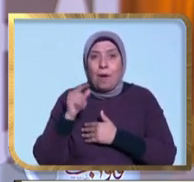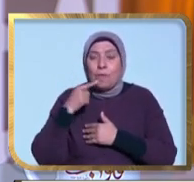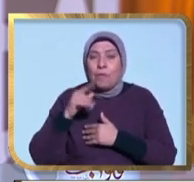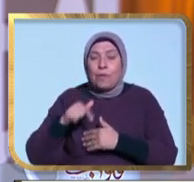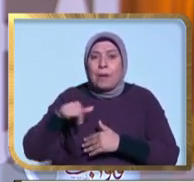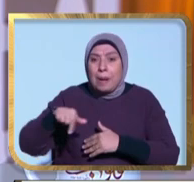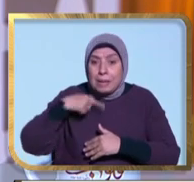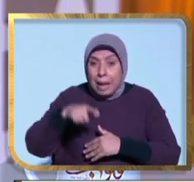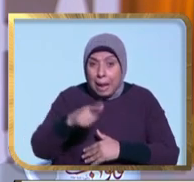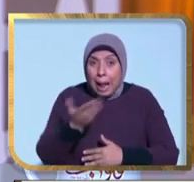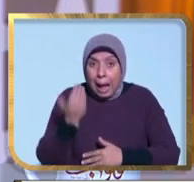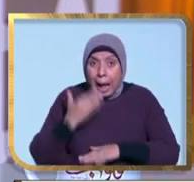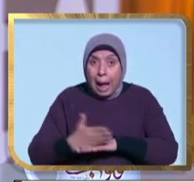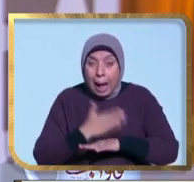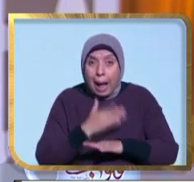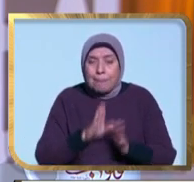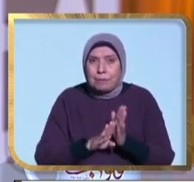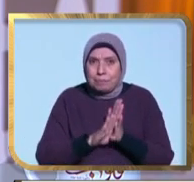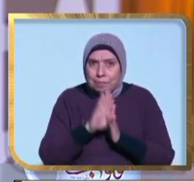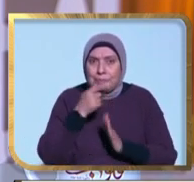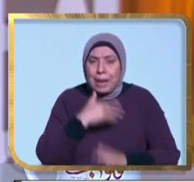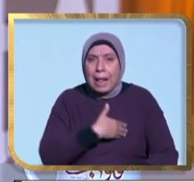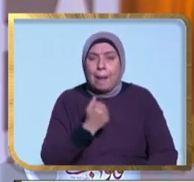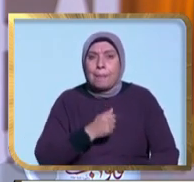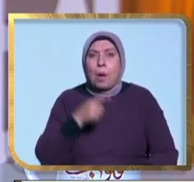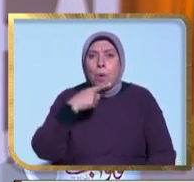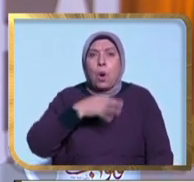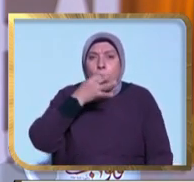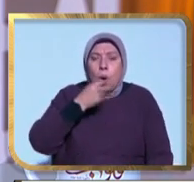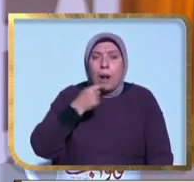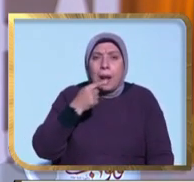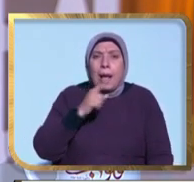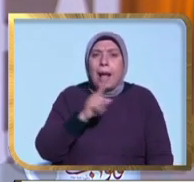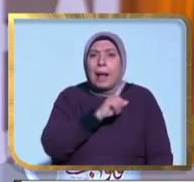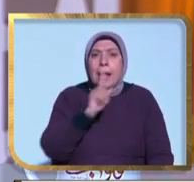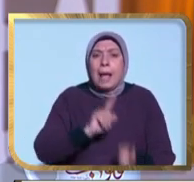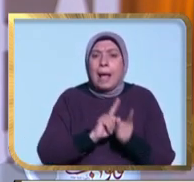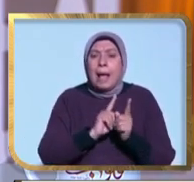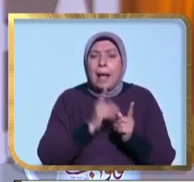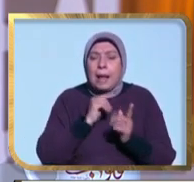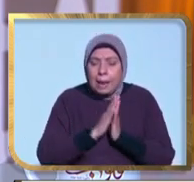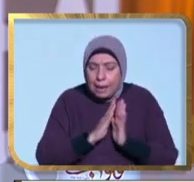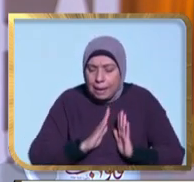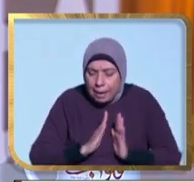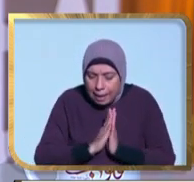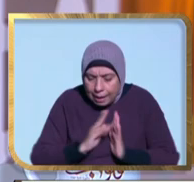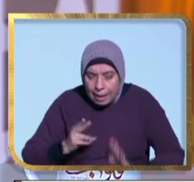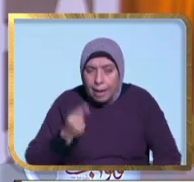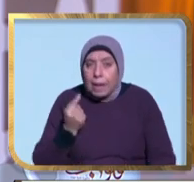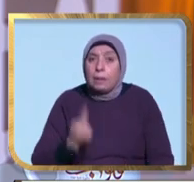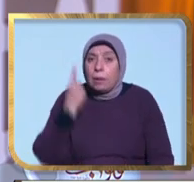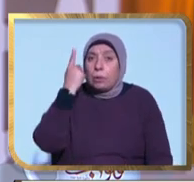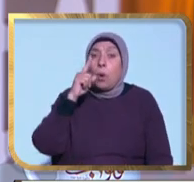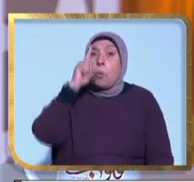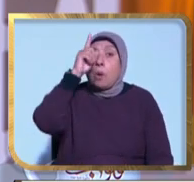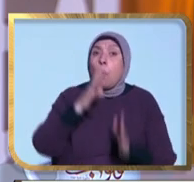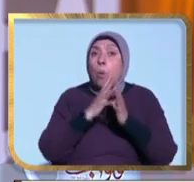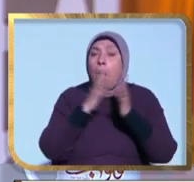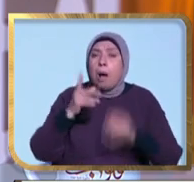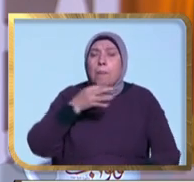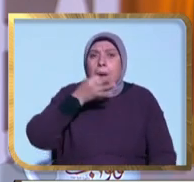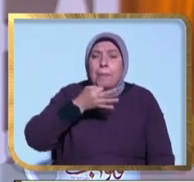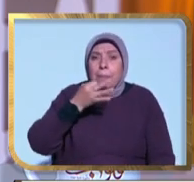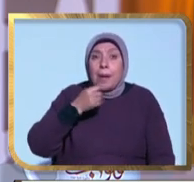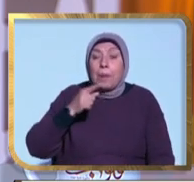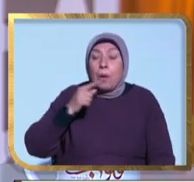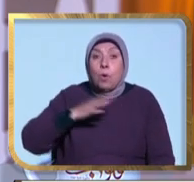الا الله والله اكبر والحمد لله ف يعني نبه اقرانا جميعا السلام فردت عليه